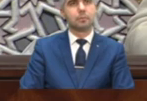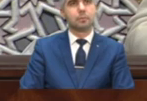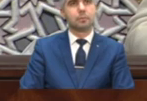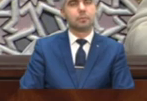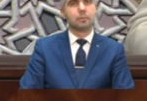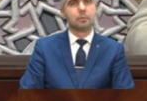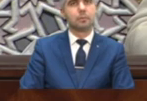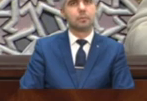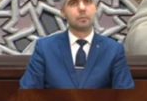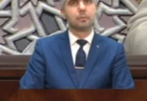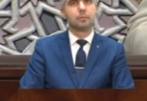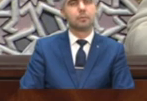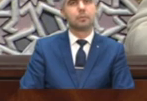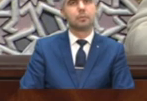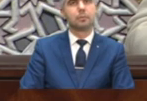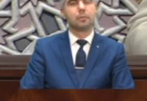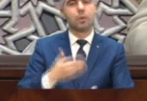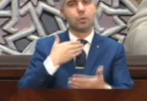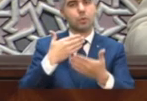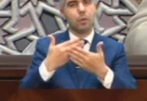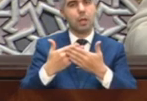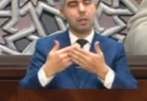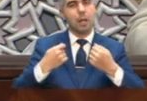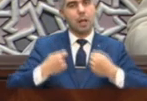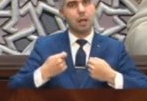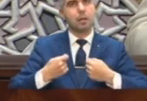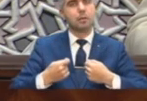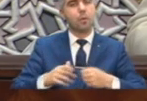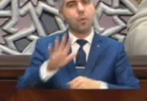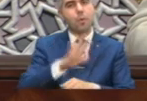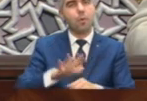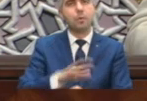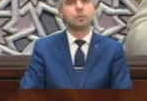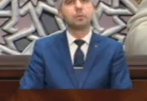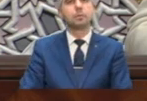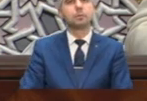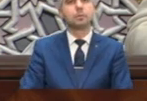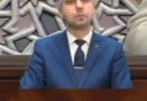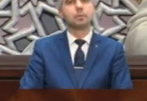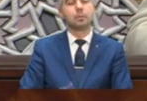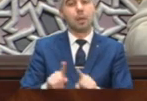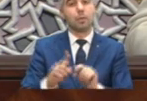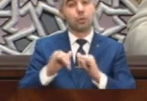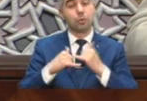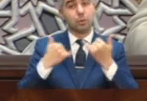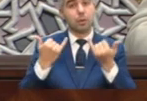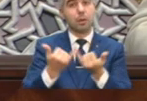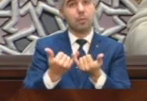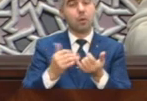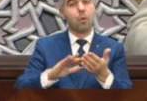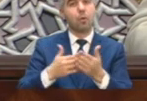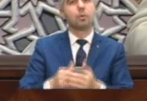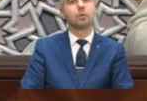اش تصالحوا. شكرا سيد الرئيس. الاخواني اخواتي كنطلب منكم باش تكون واحد الجلسه خاصه